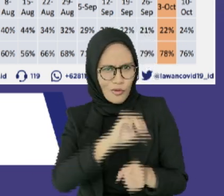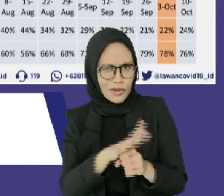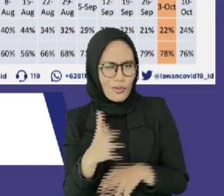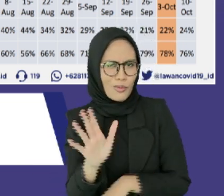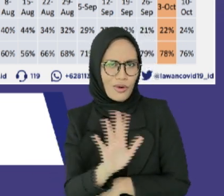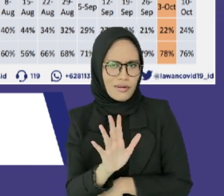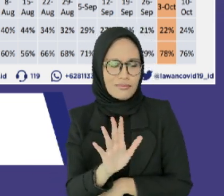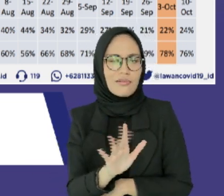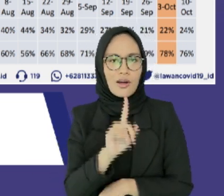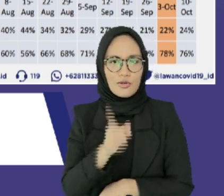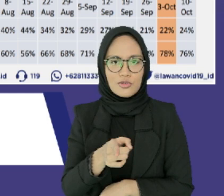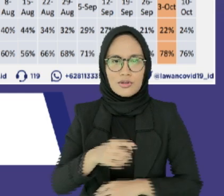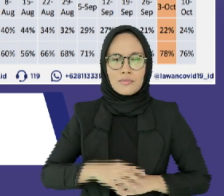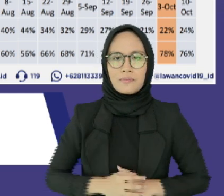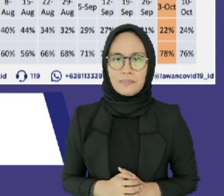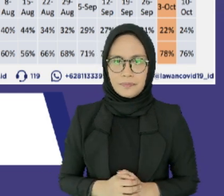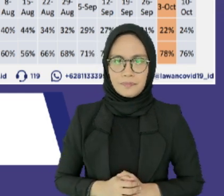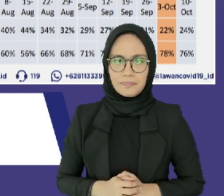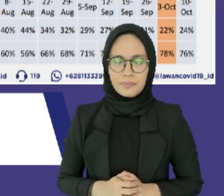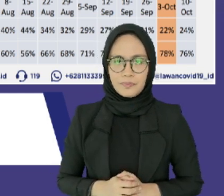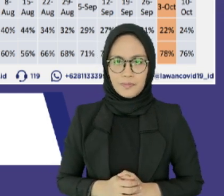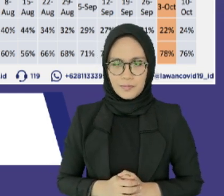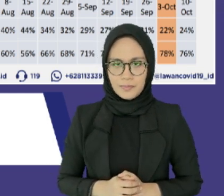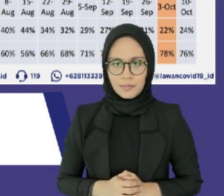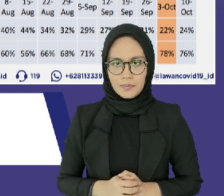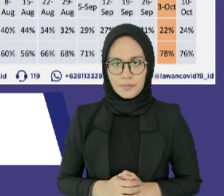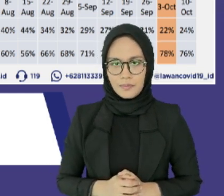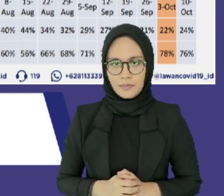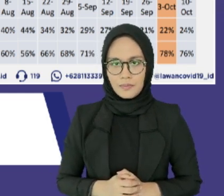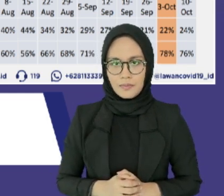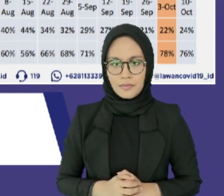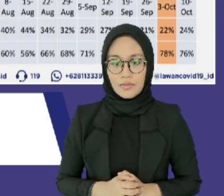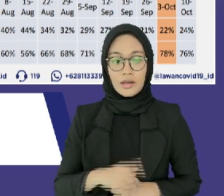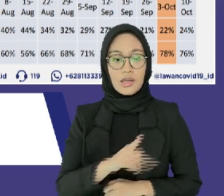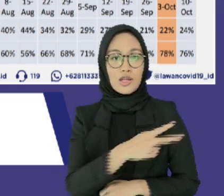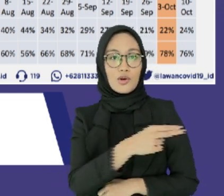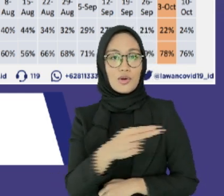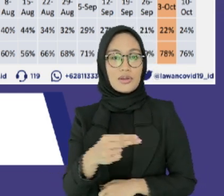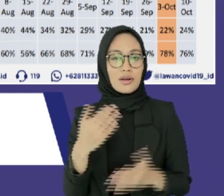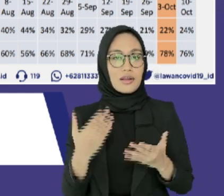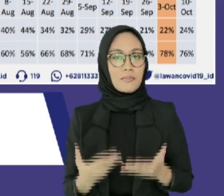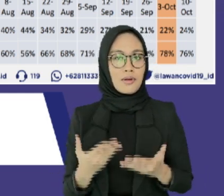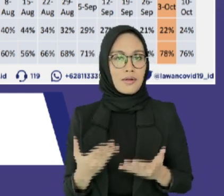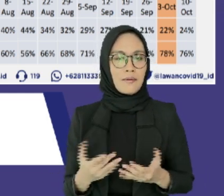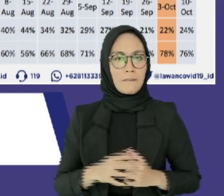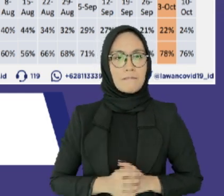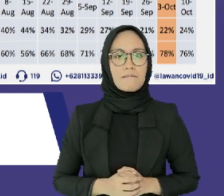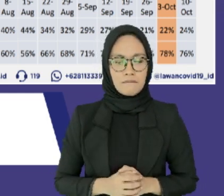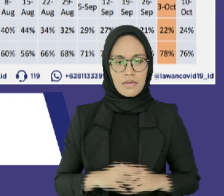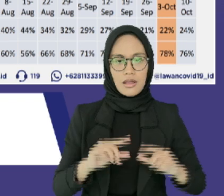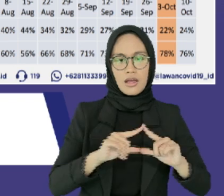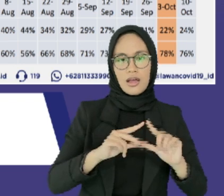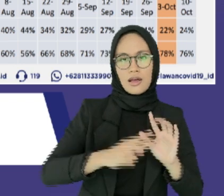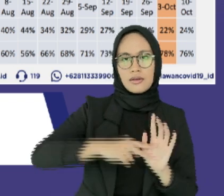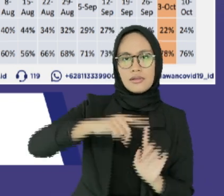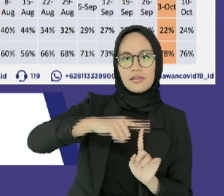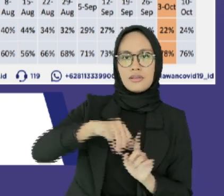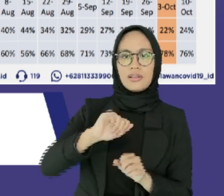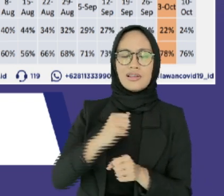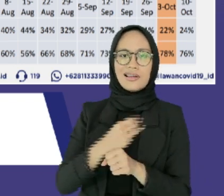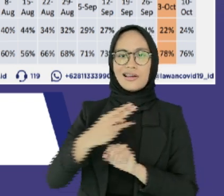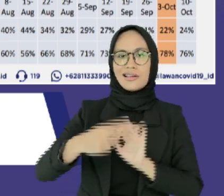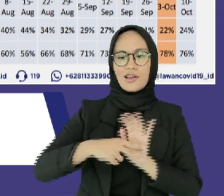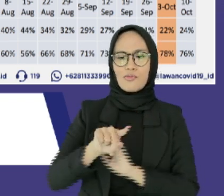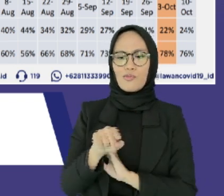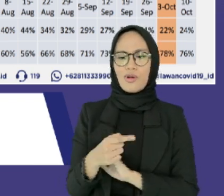jika tersedia agar semakin akurat hasilnya di Indonesia sendiri penggunaan antigen mulai digunakan